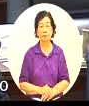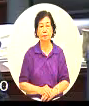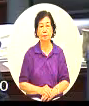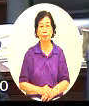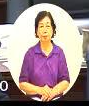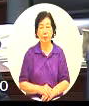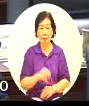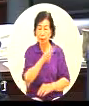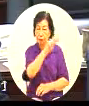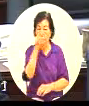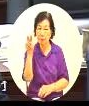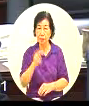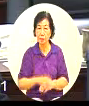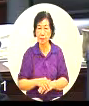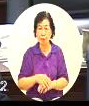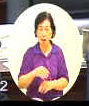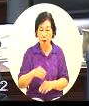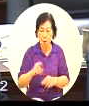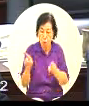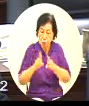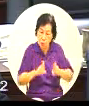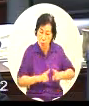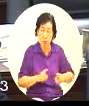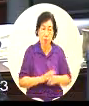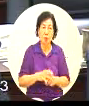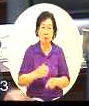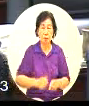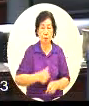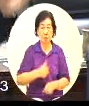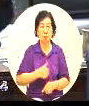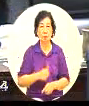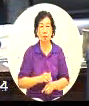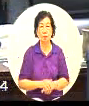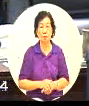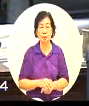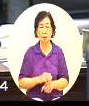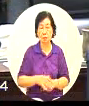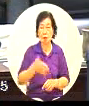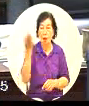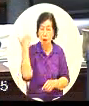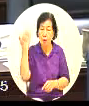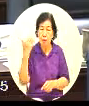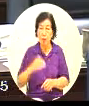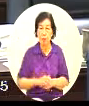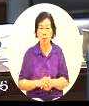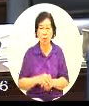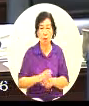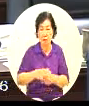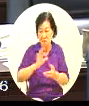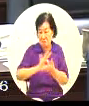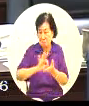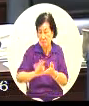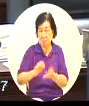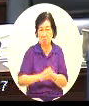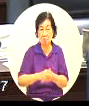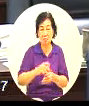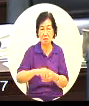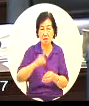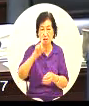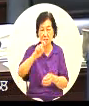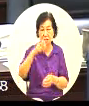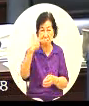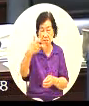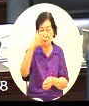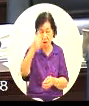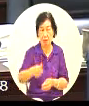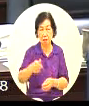那看到这個、我迄间感动一下，讲哎，真正，这个较过去啦，要用车可能要开17亿。我